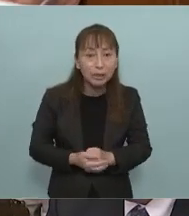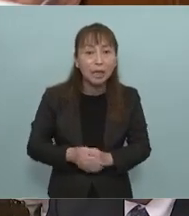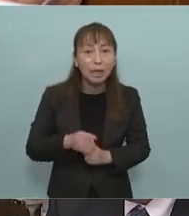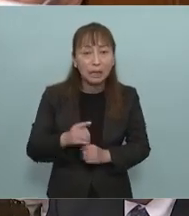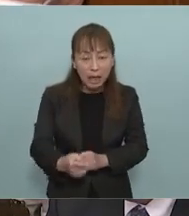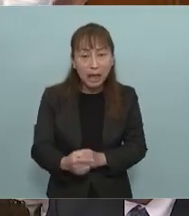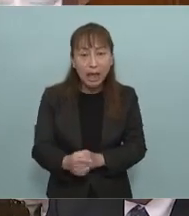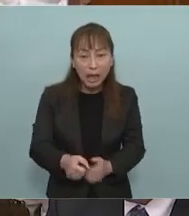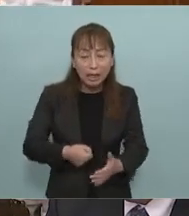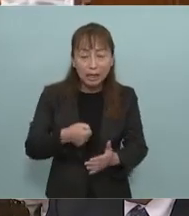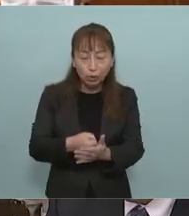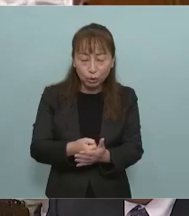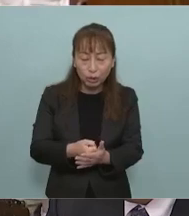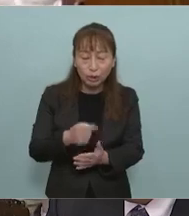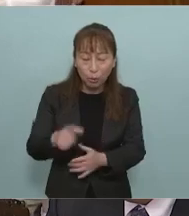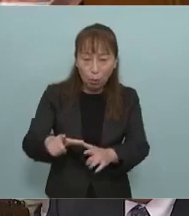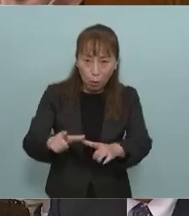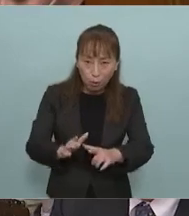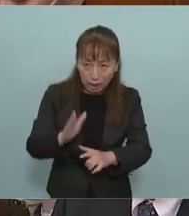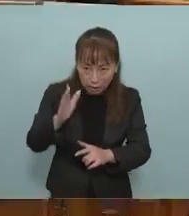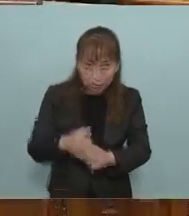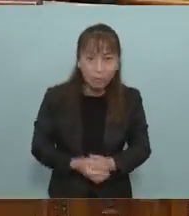意を総理に伺います。